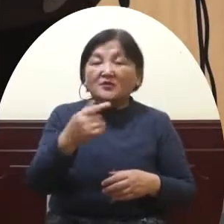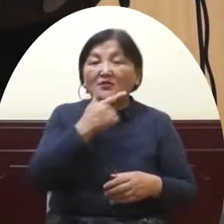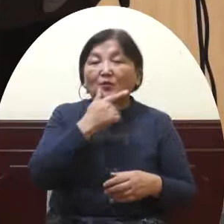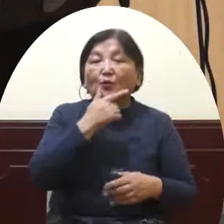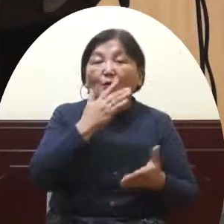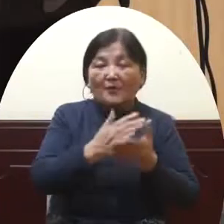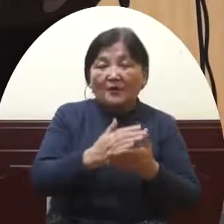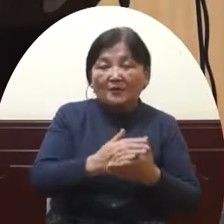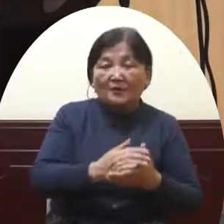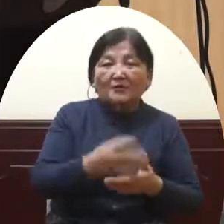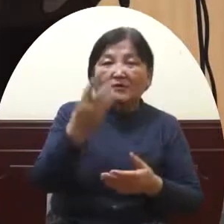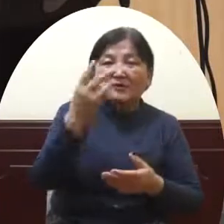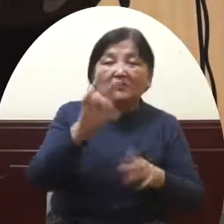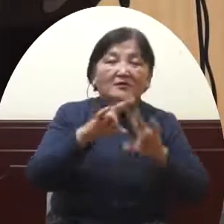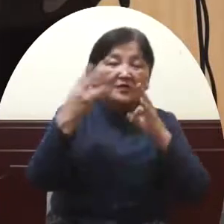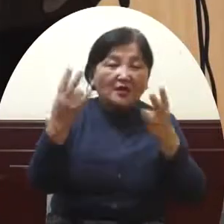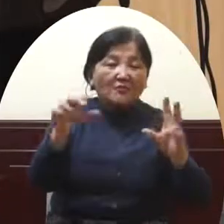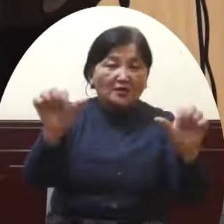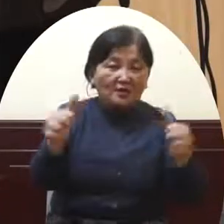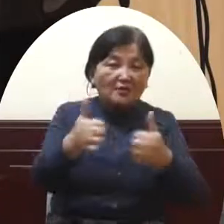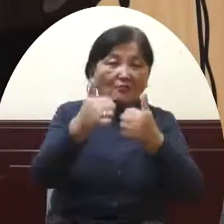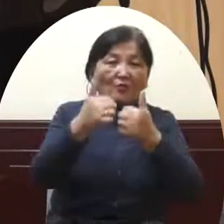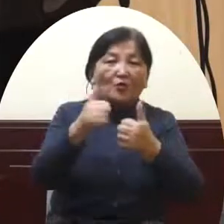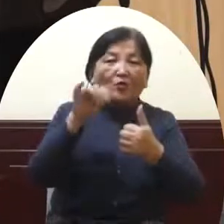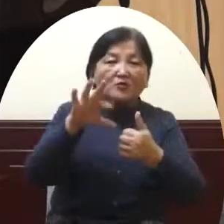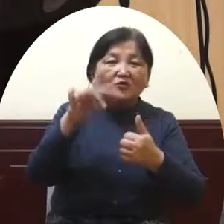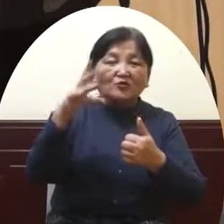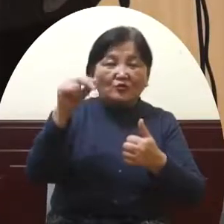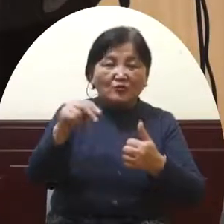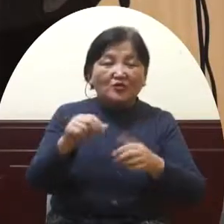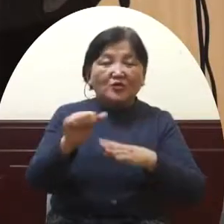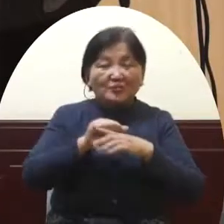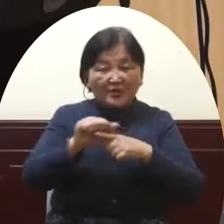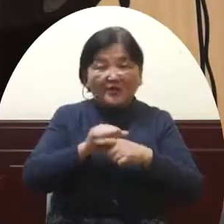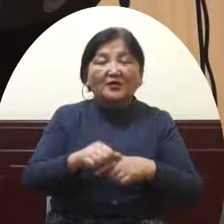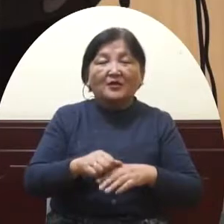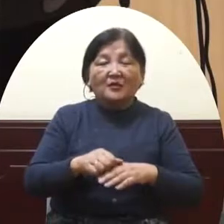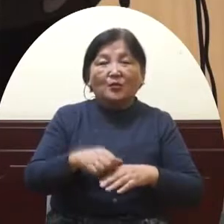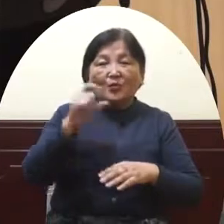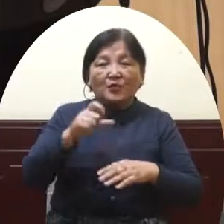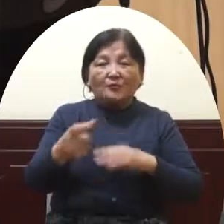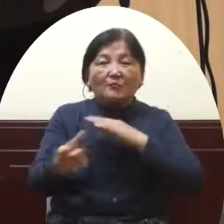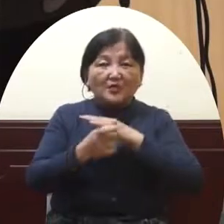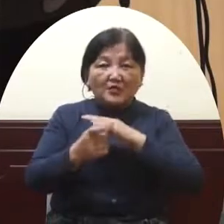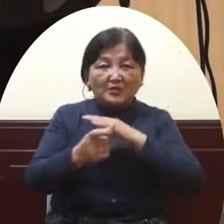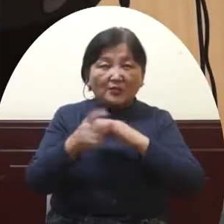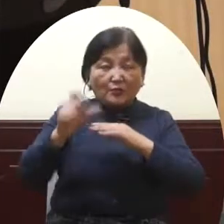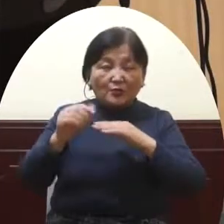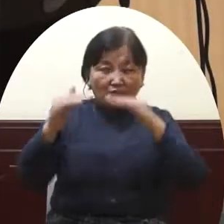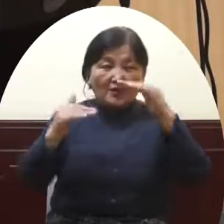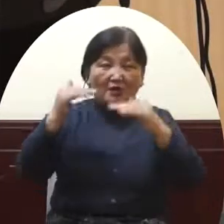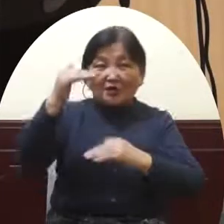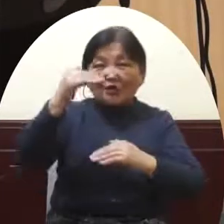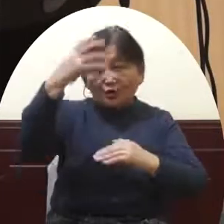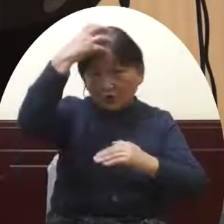байгаа болохоос ч нийгмийг төлөвшүүлэх, улс төрийн боловсрол олгох, улс төрчдөө бэлтгэх, төр иргэн хоёрын хооронд